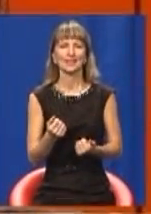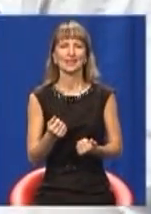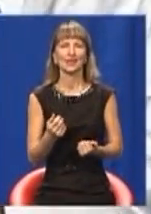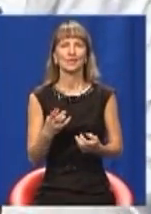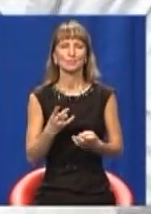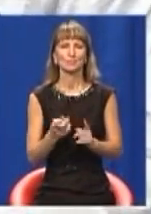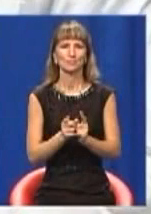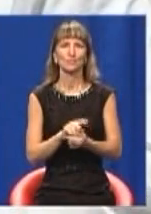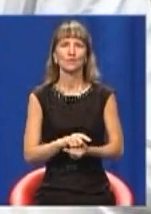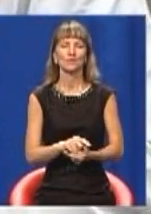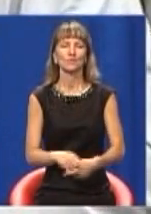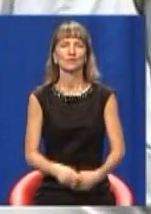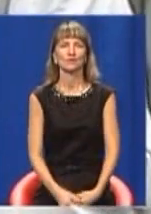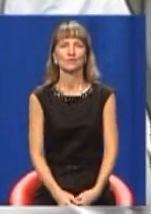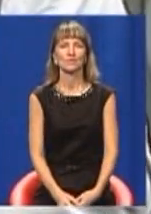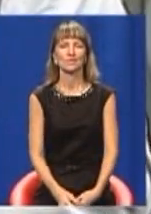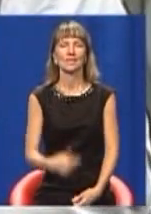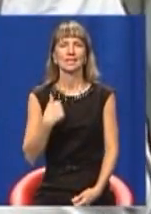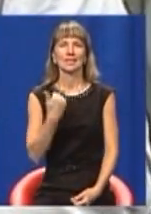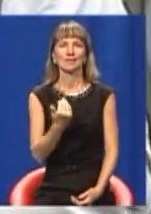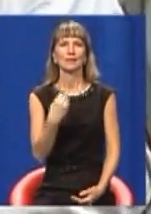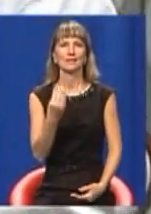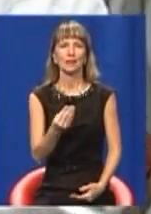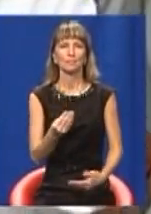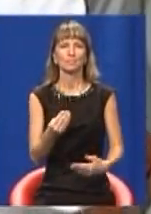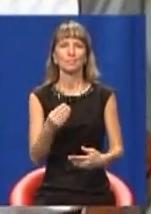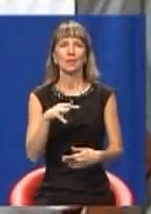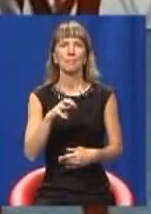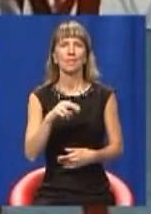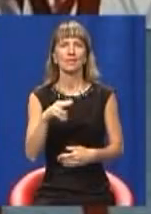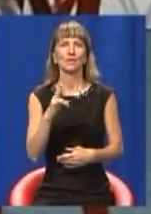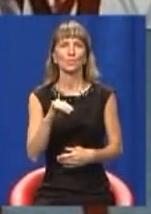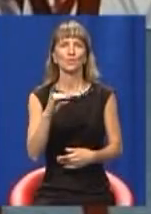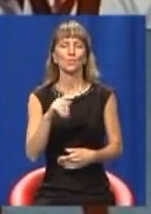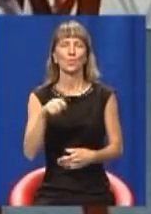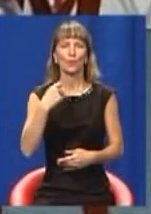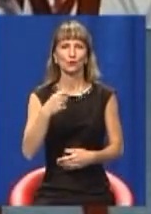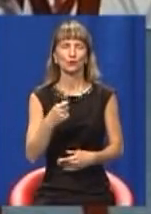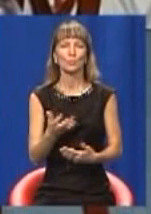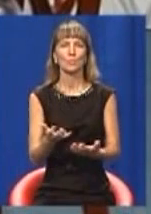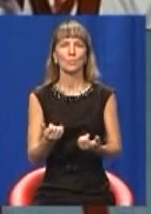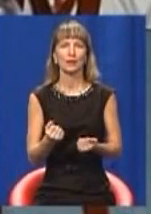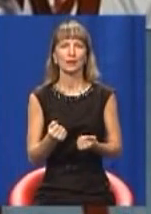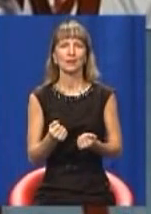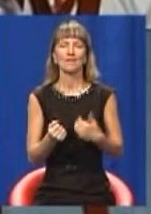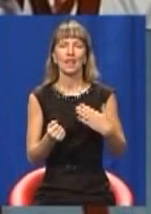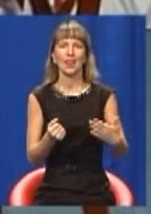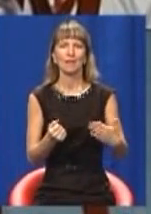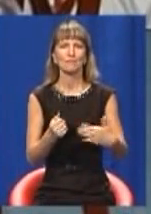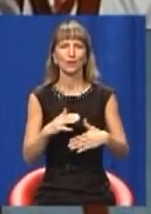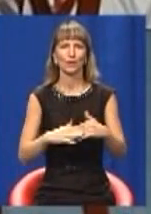насыпать. Так, я тебе дам мерную ложку, держи, бери в левую ручку